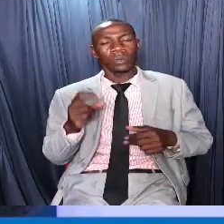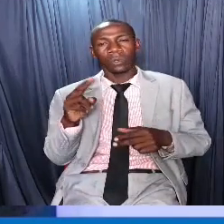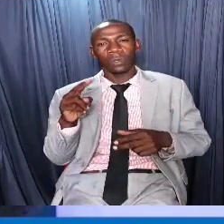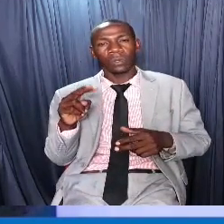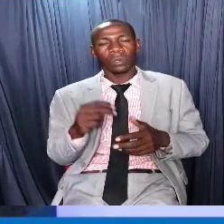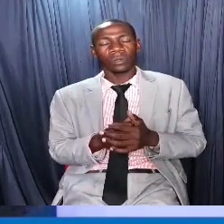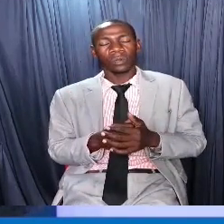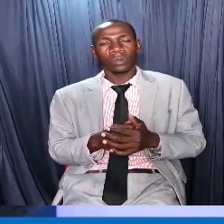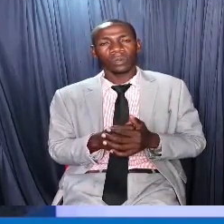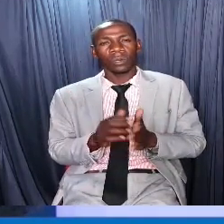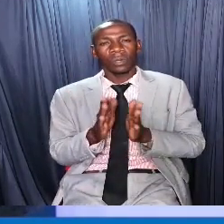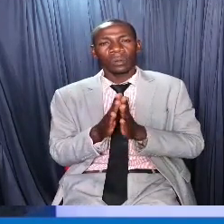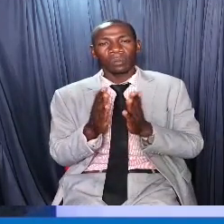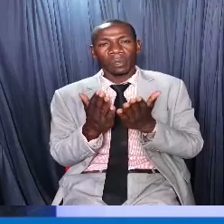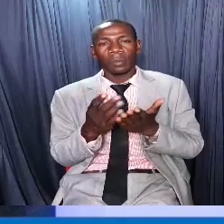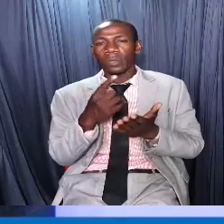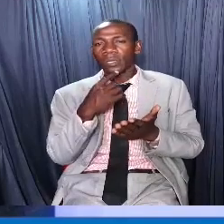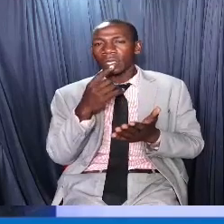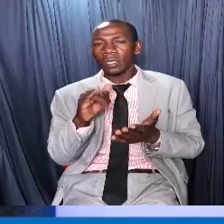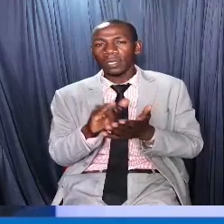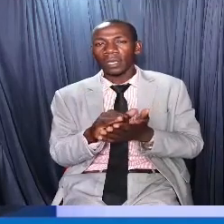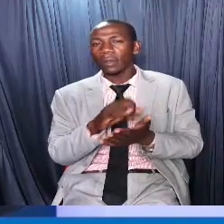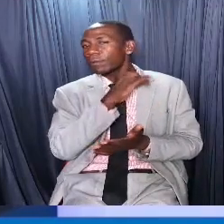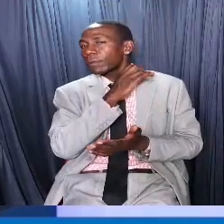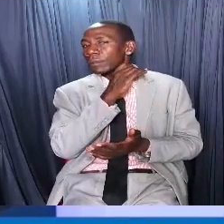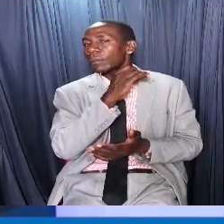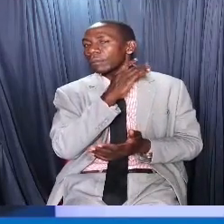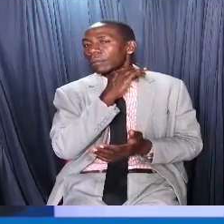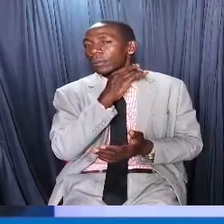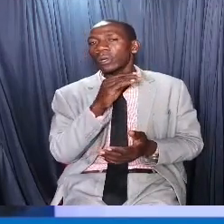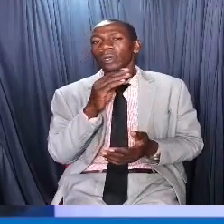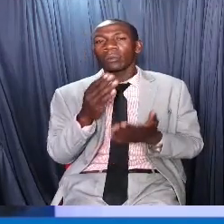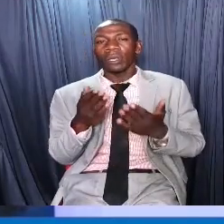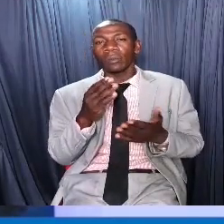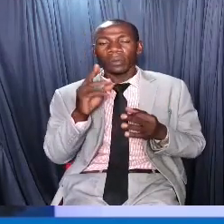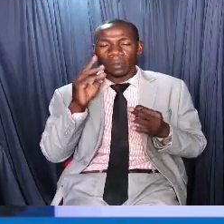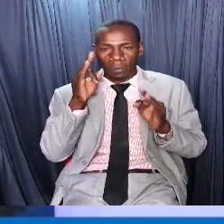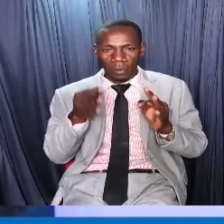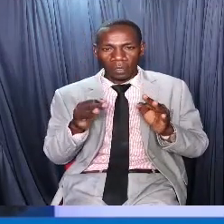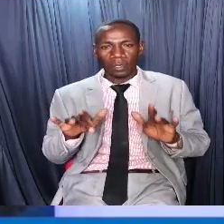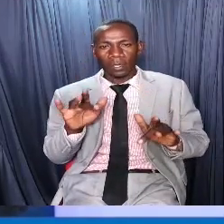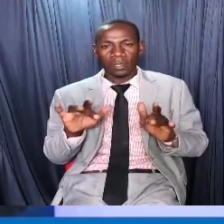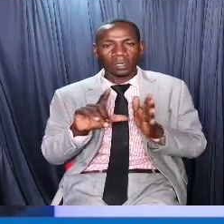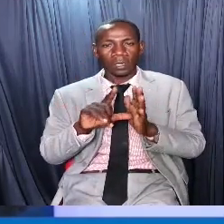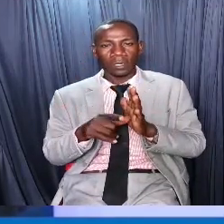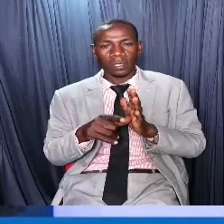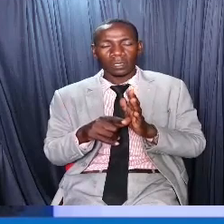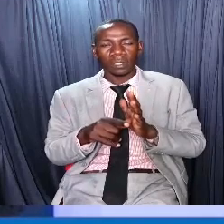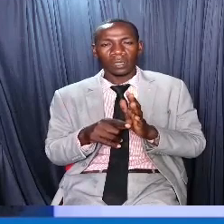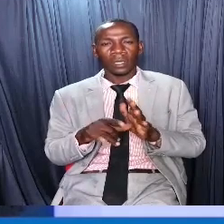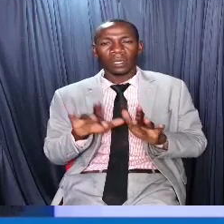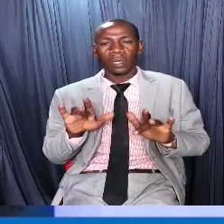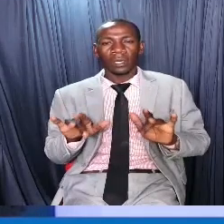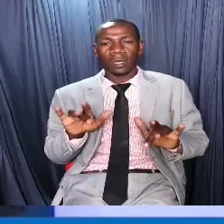No. Kinasema ndugu msinungunikiane msije mkahukumiwa. It says brethren don't murmur against each other lest you're judged. Na hukumu ya mabaya huja